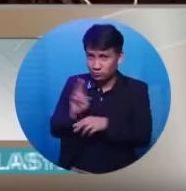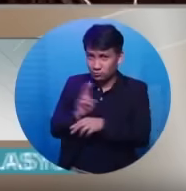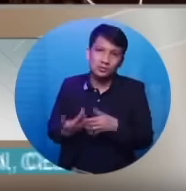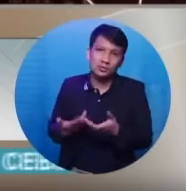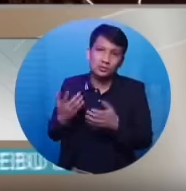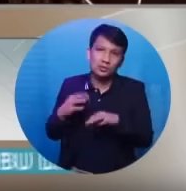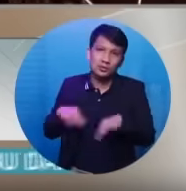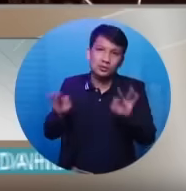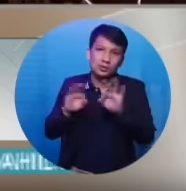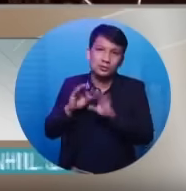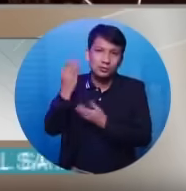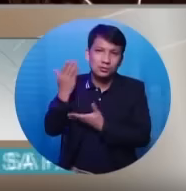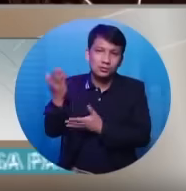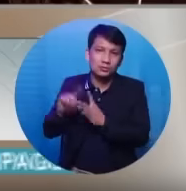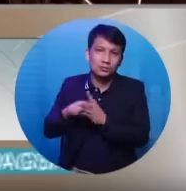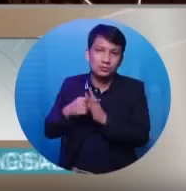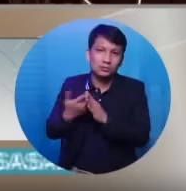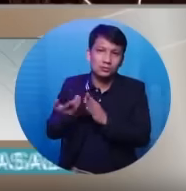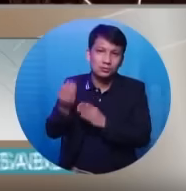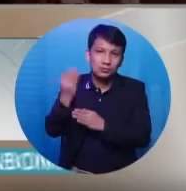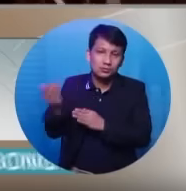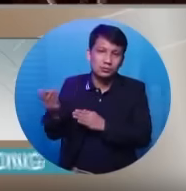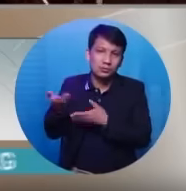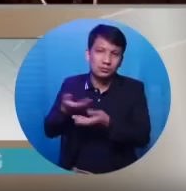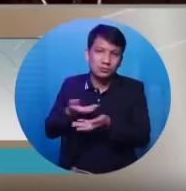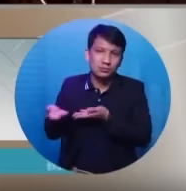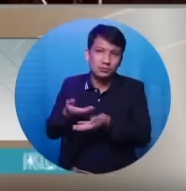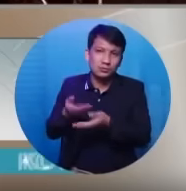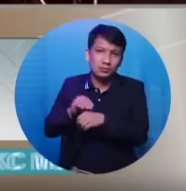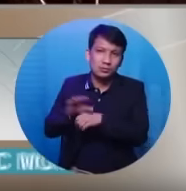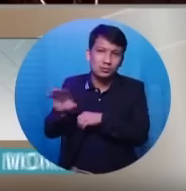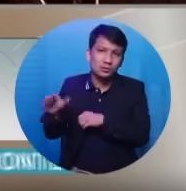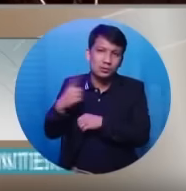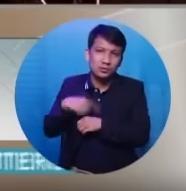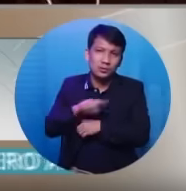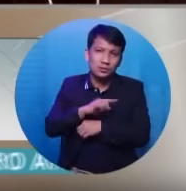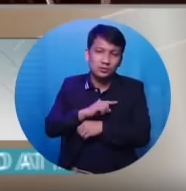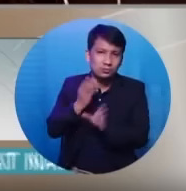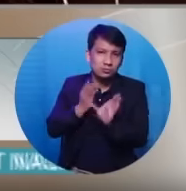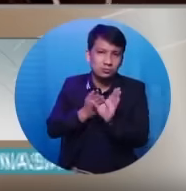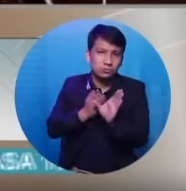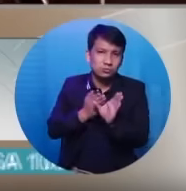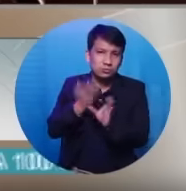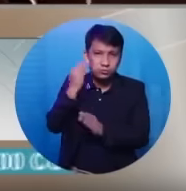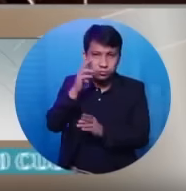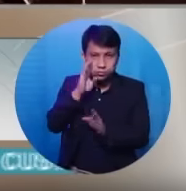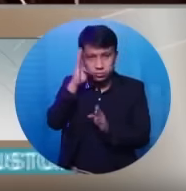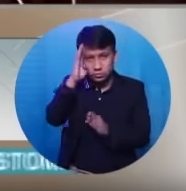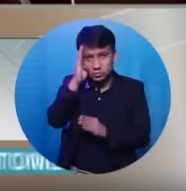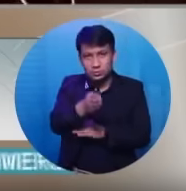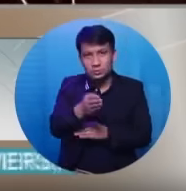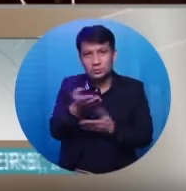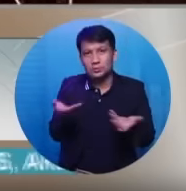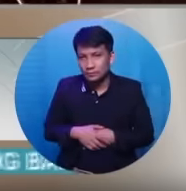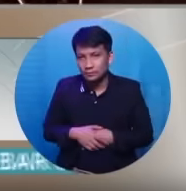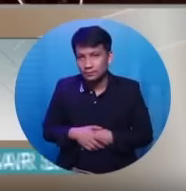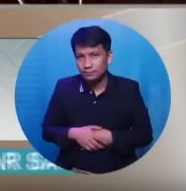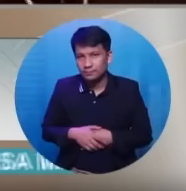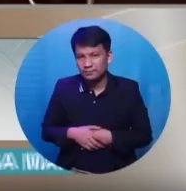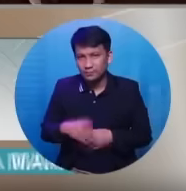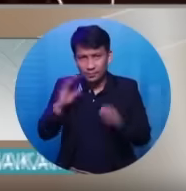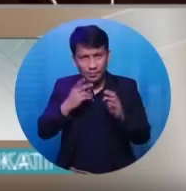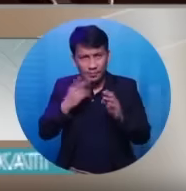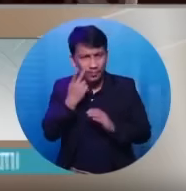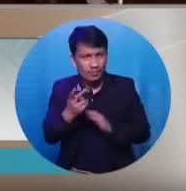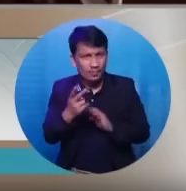pangyayaring ito. Kaya nga sinasabi ko sir, magpakonsulta ka muna sir sa isang psychiatrist para malaman kung ano talaga ang problema sa iyo. Sa